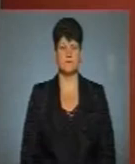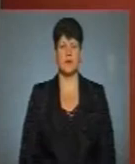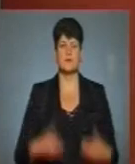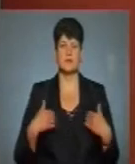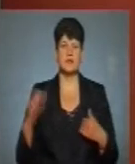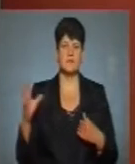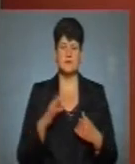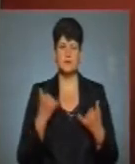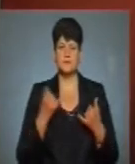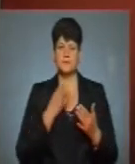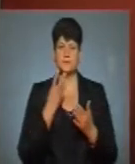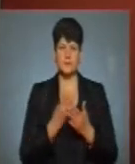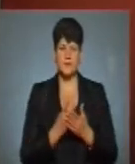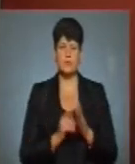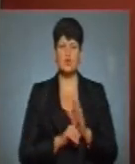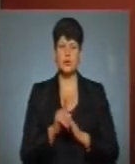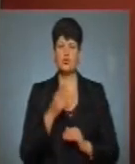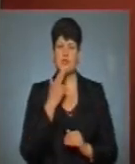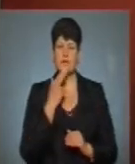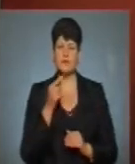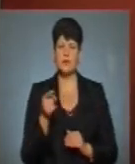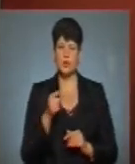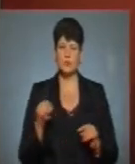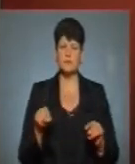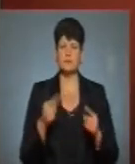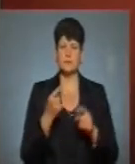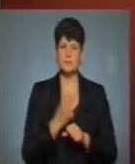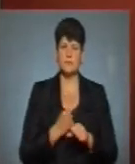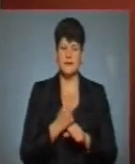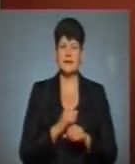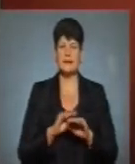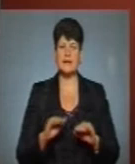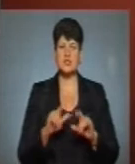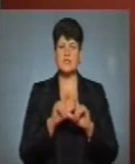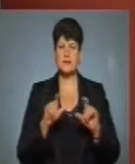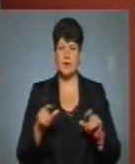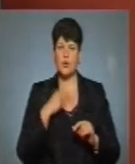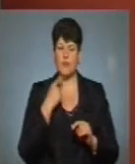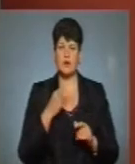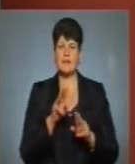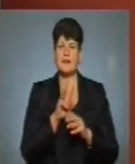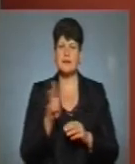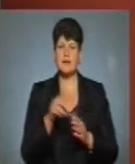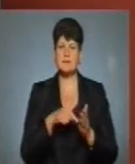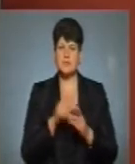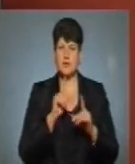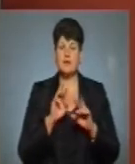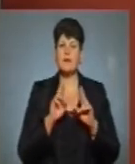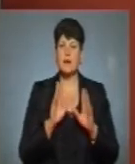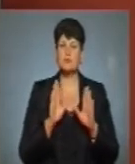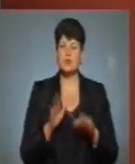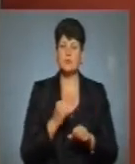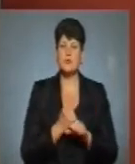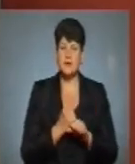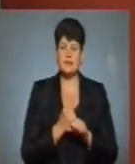і вітання усім, хто зараз з нами. З початку червня у Тернополі відновлюють роботу дитячі садки, повідомляє сайт міської ради. Як працюватимуть